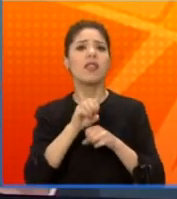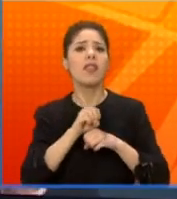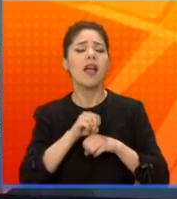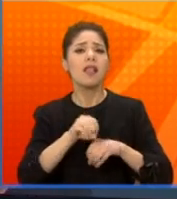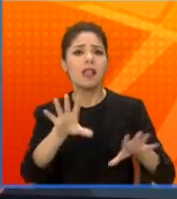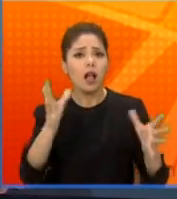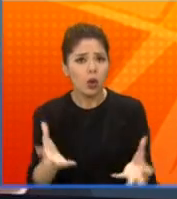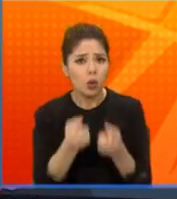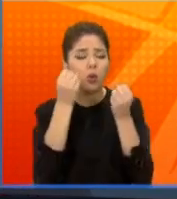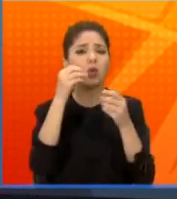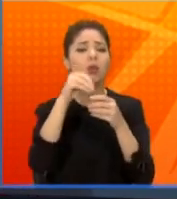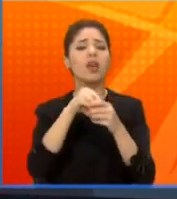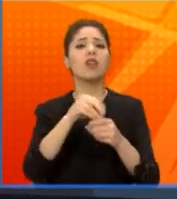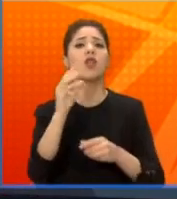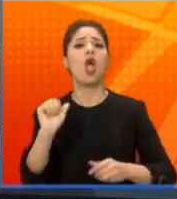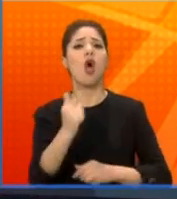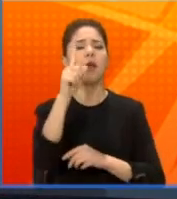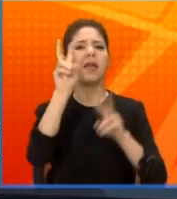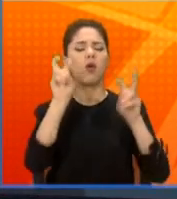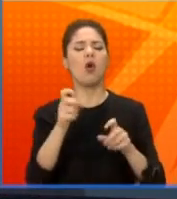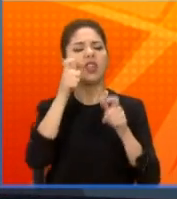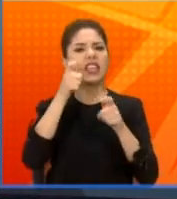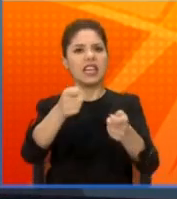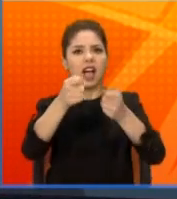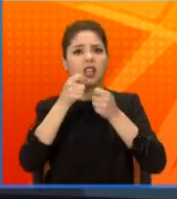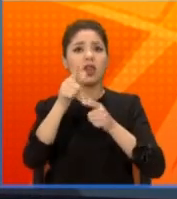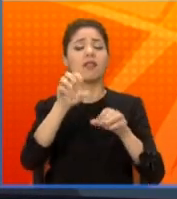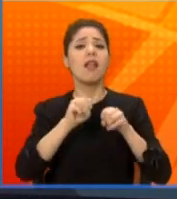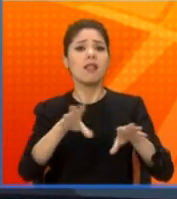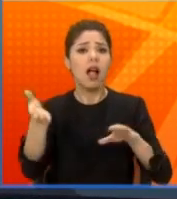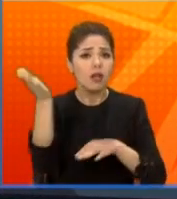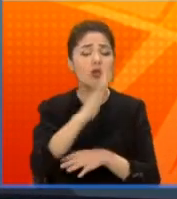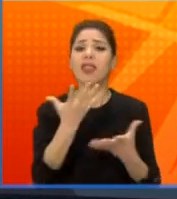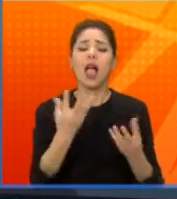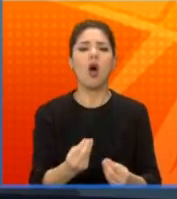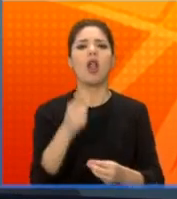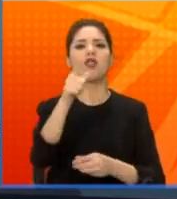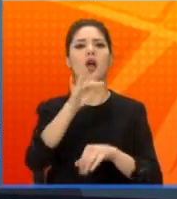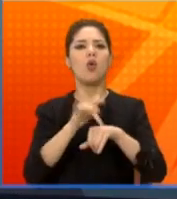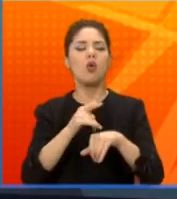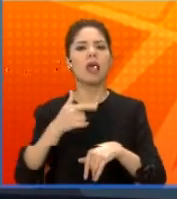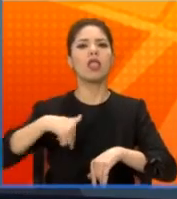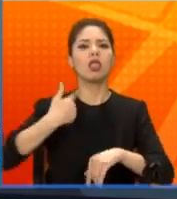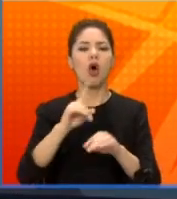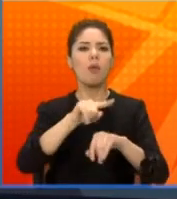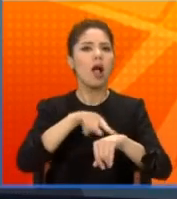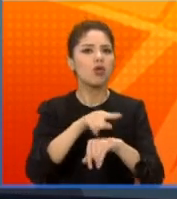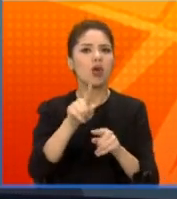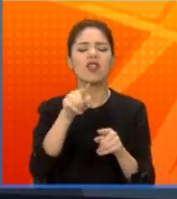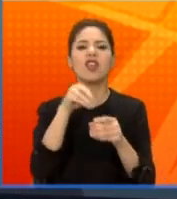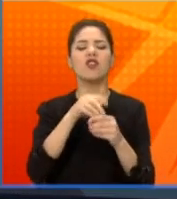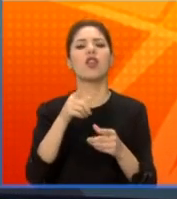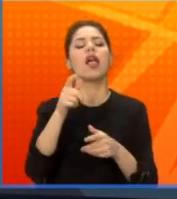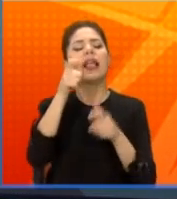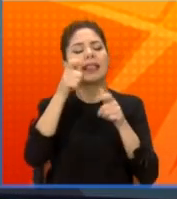salgından kurtulmak kadar önemli bir konuya daha dikkat çekti. Salgın sonrasında yaşanacaklara yani ülkelerin normalleşme sürecine vurgu